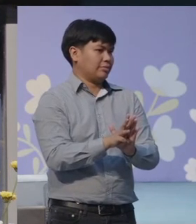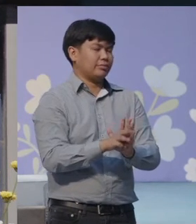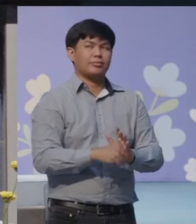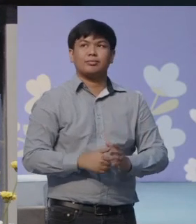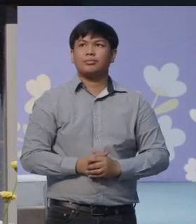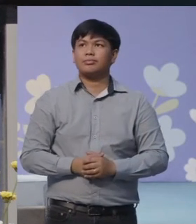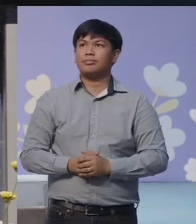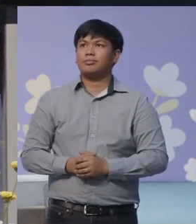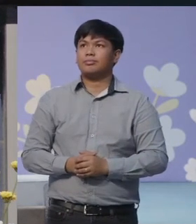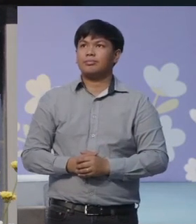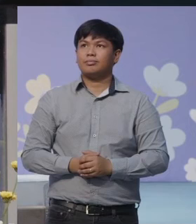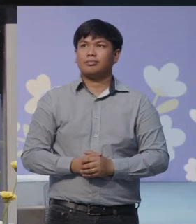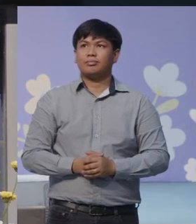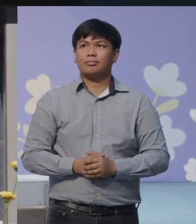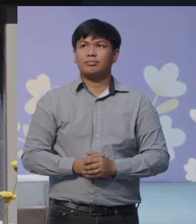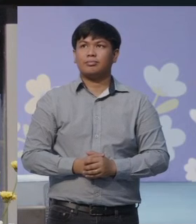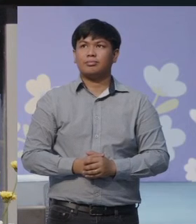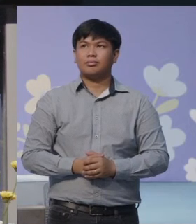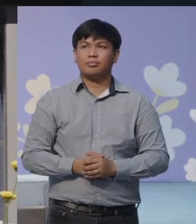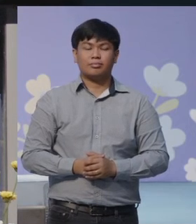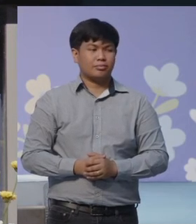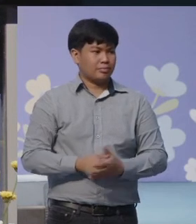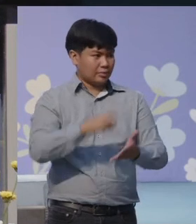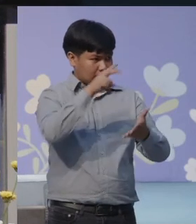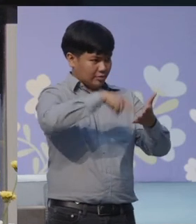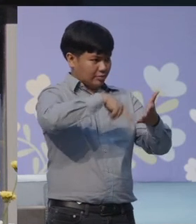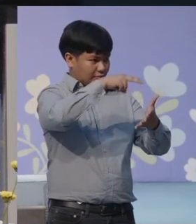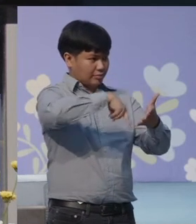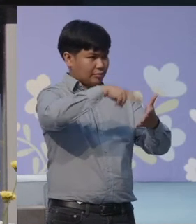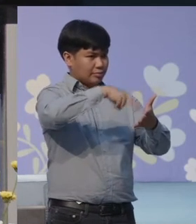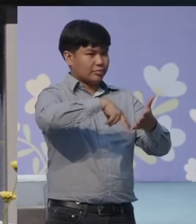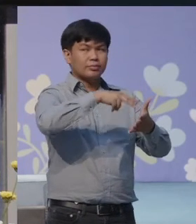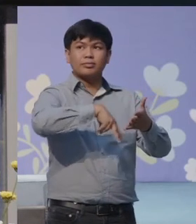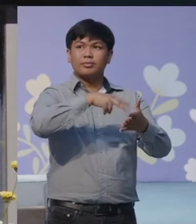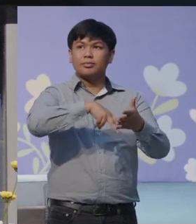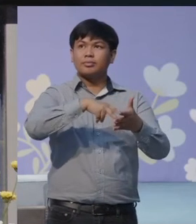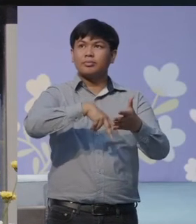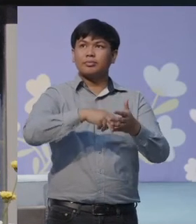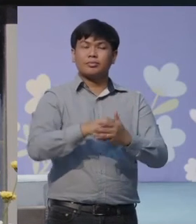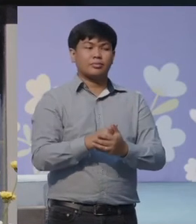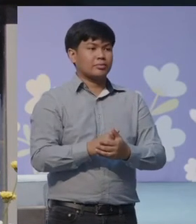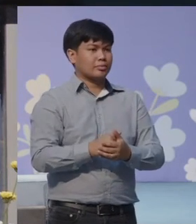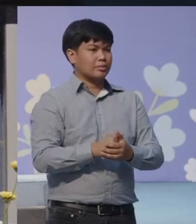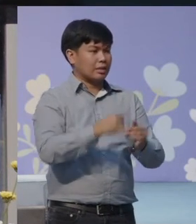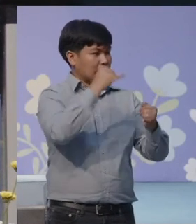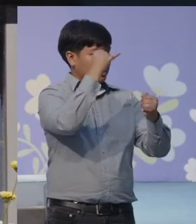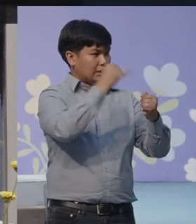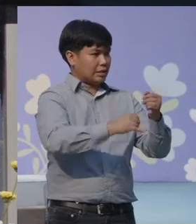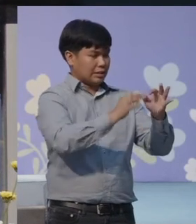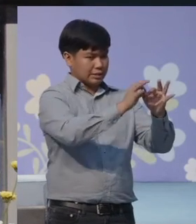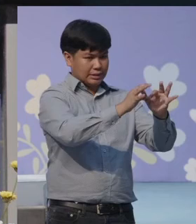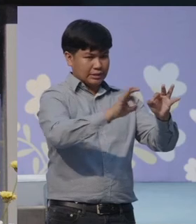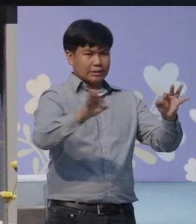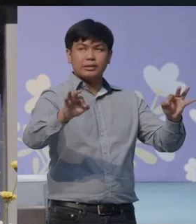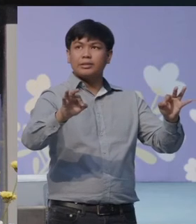layunin. May babasahin po ako yung kahuli-huling linya ng